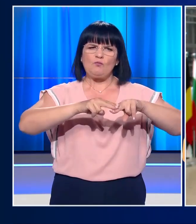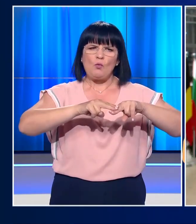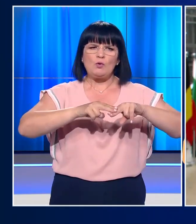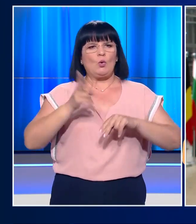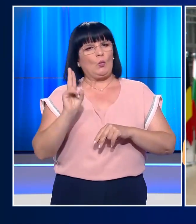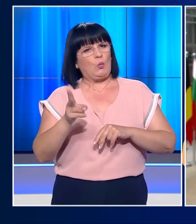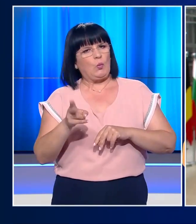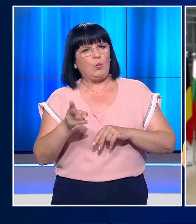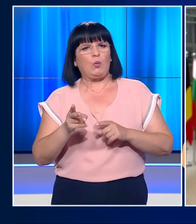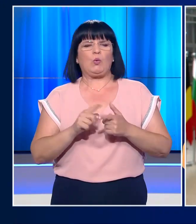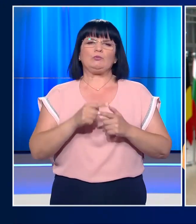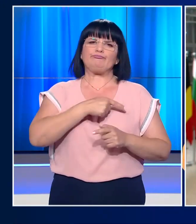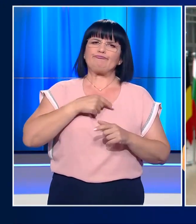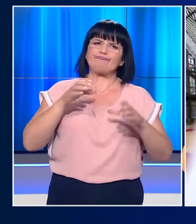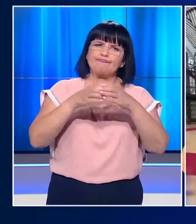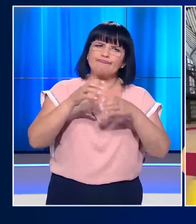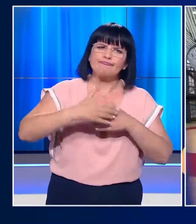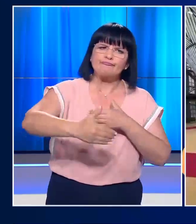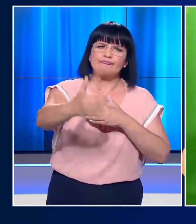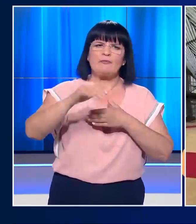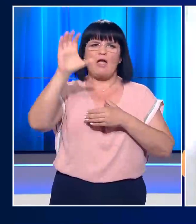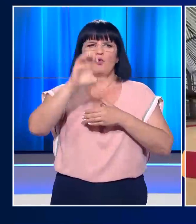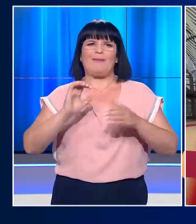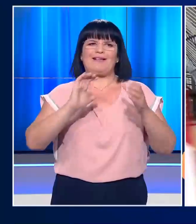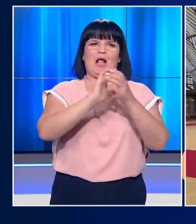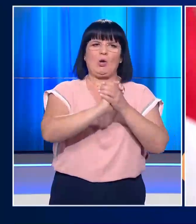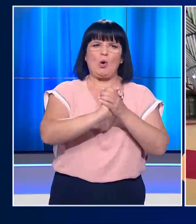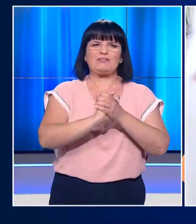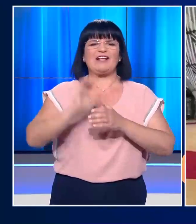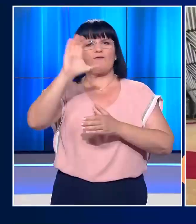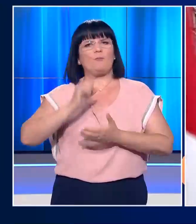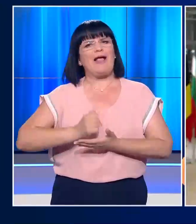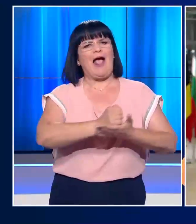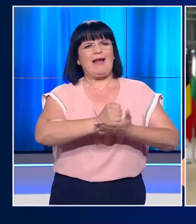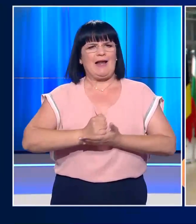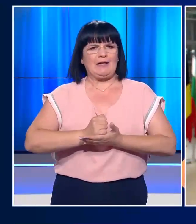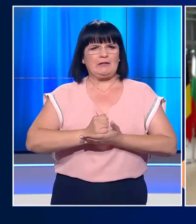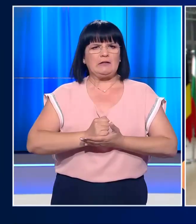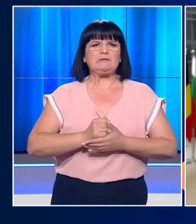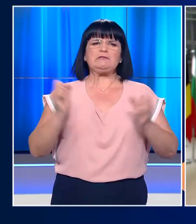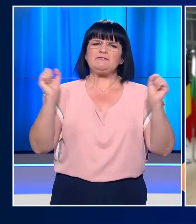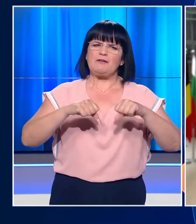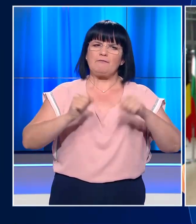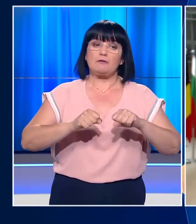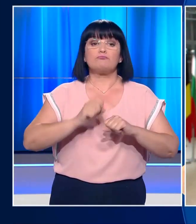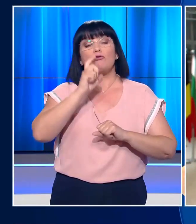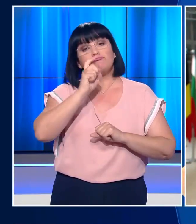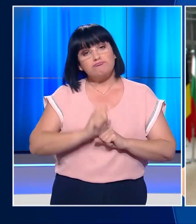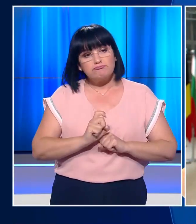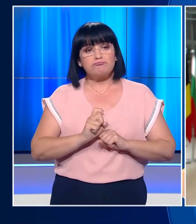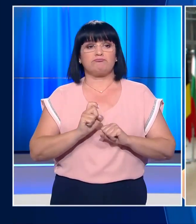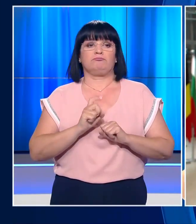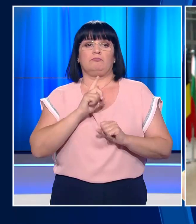stake are the principles of European unity and European solidarity. Maybe some compromises will be